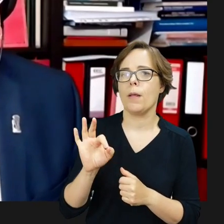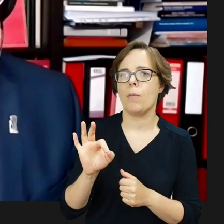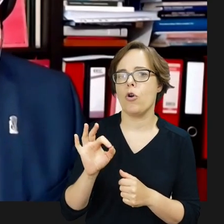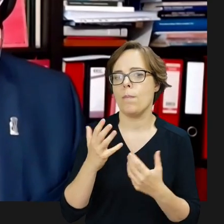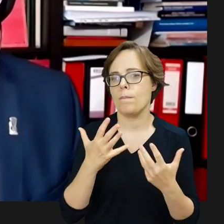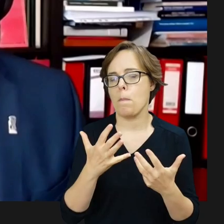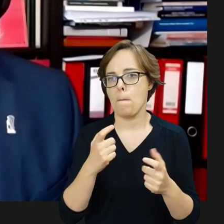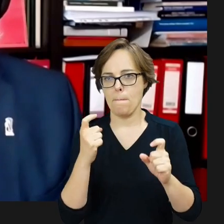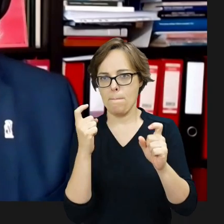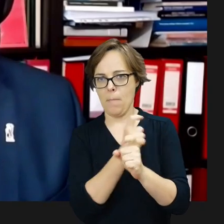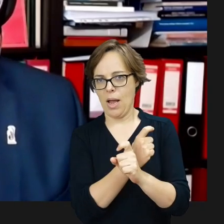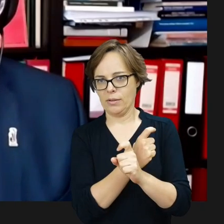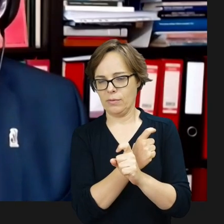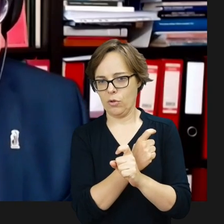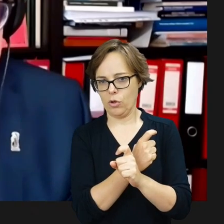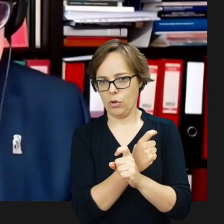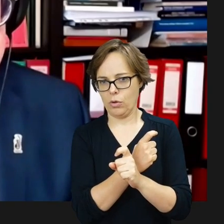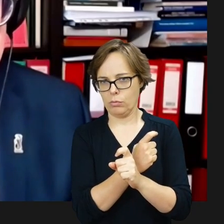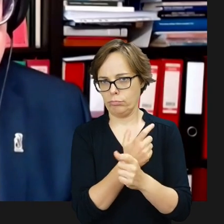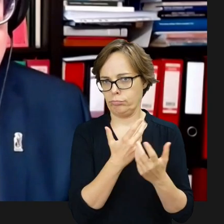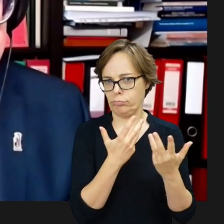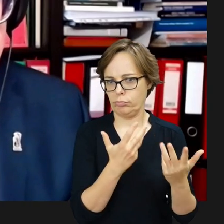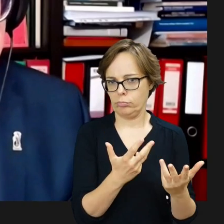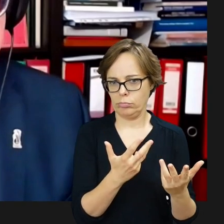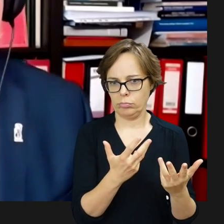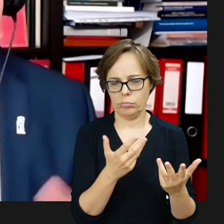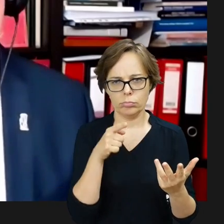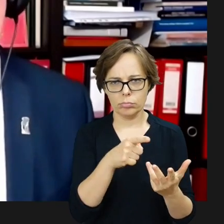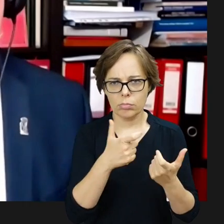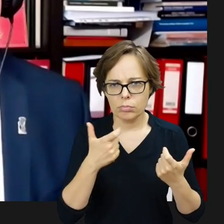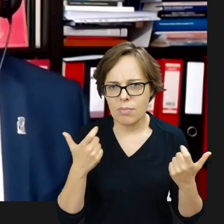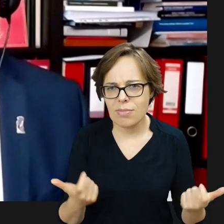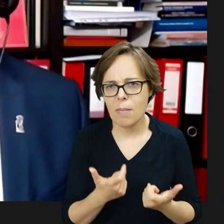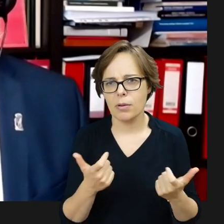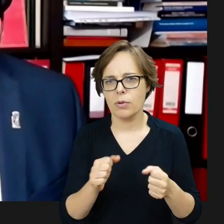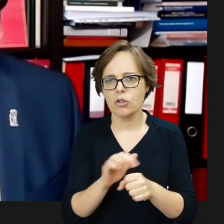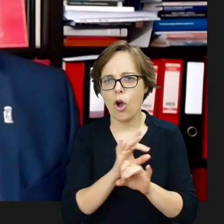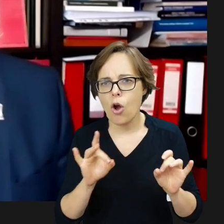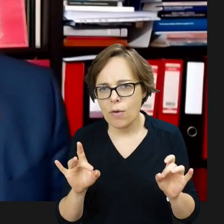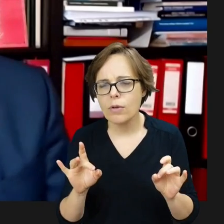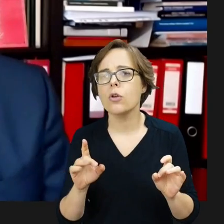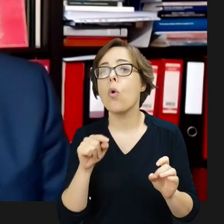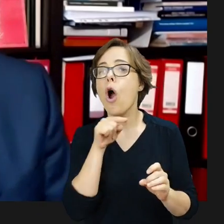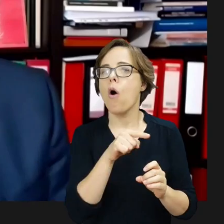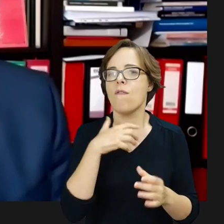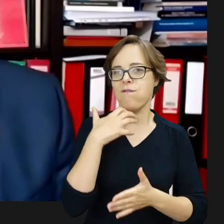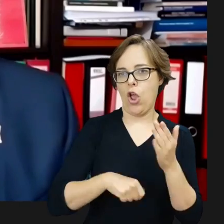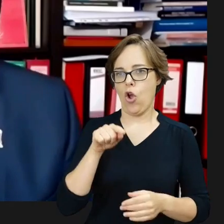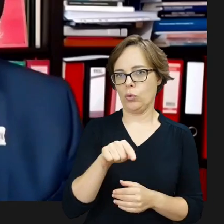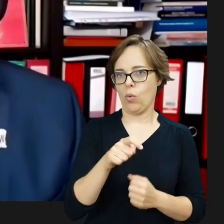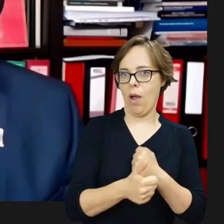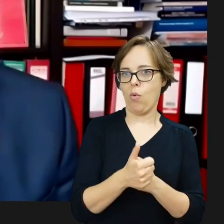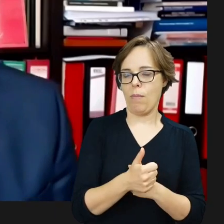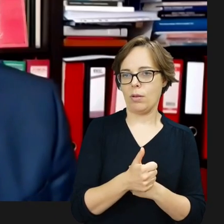coś tak istotnego jak śmiertelne zagrożenie covidowe jako pretekst do ograniczania naszych